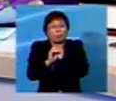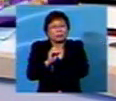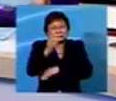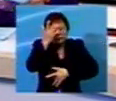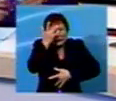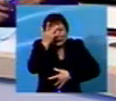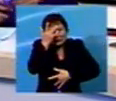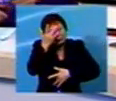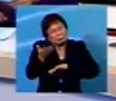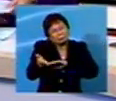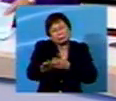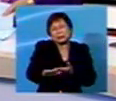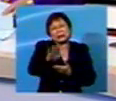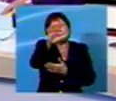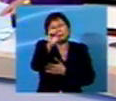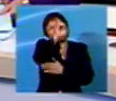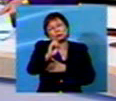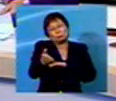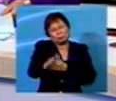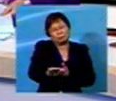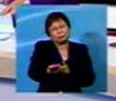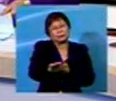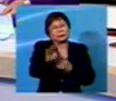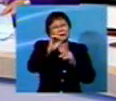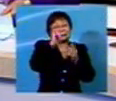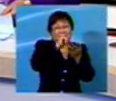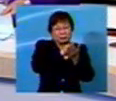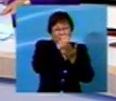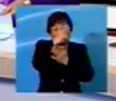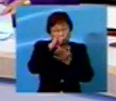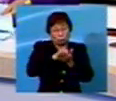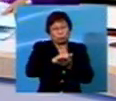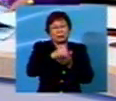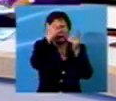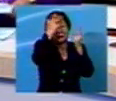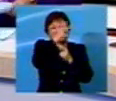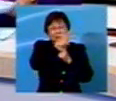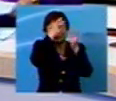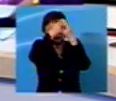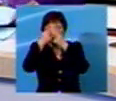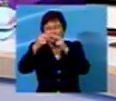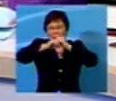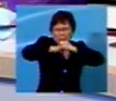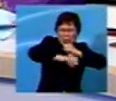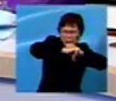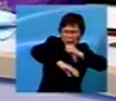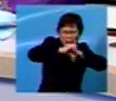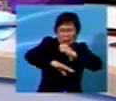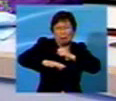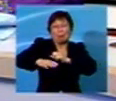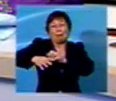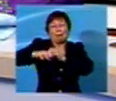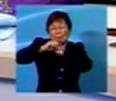dijangkitinya meninggal dunia berikutan situasi Itu juga Kerajaan Arab Saudi telah mengadakan kempen besar-besaran